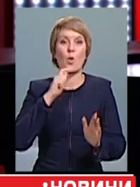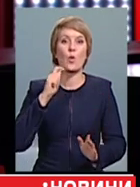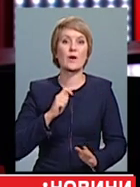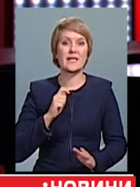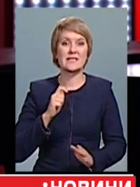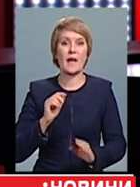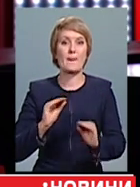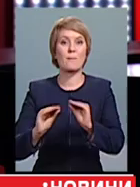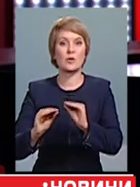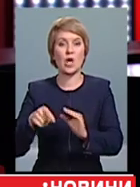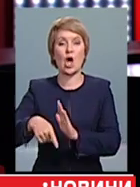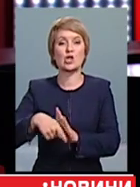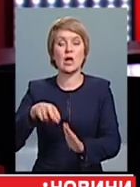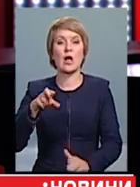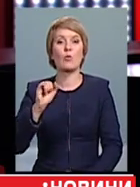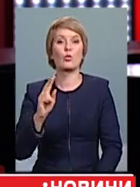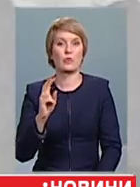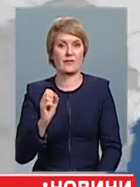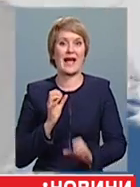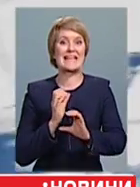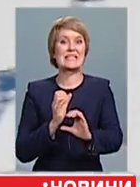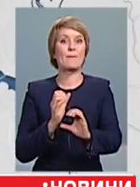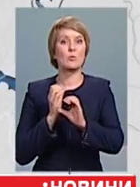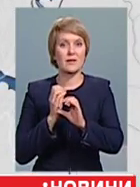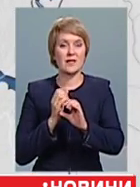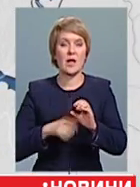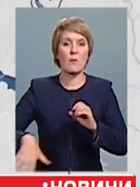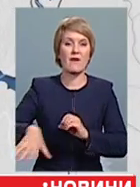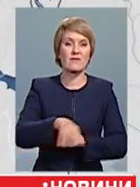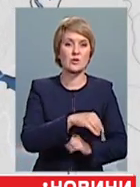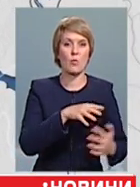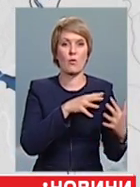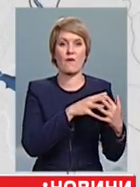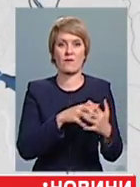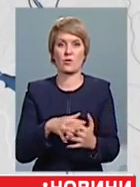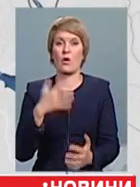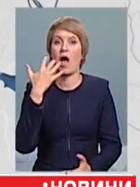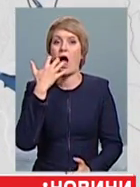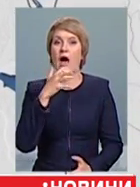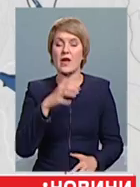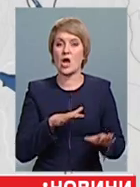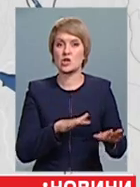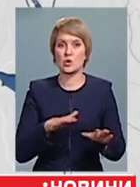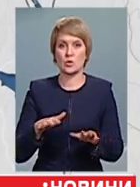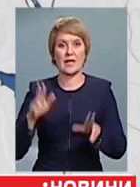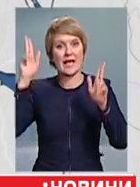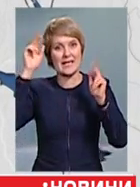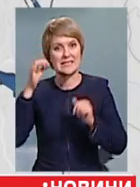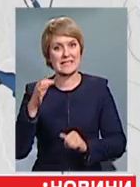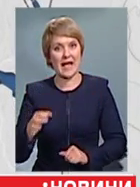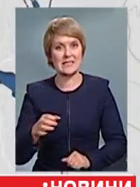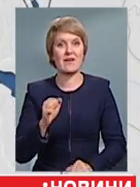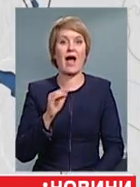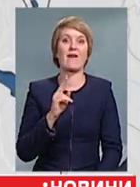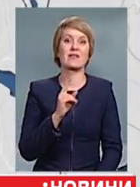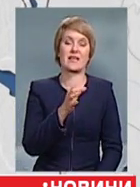на шахті Бутівка. З мінометів стріляли по всьому фронту. Гарячі точки, як в попередні дні, Зайцеве та Авдіївка.